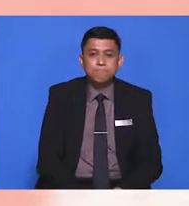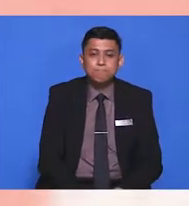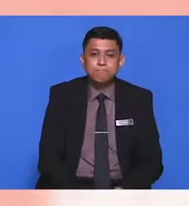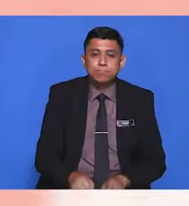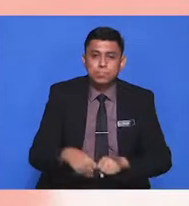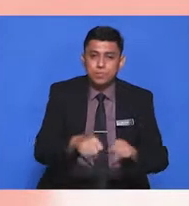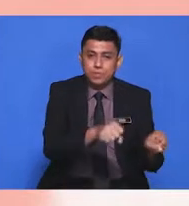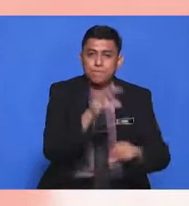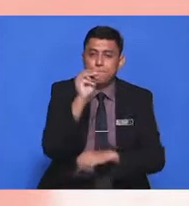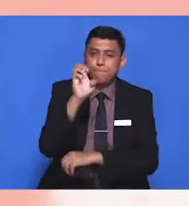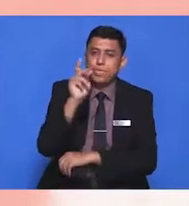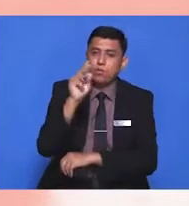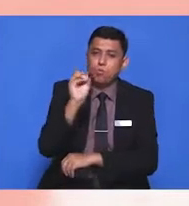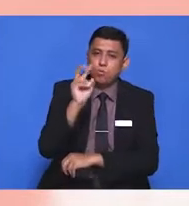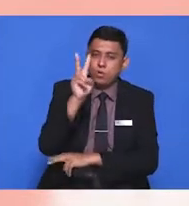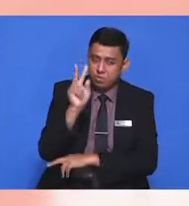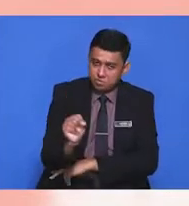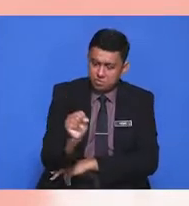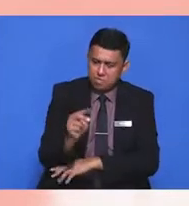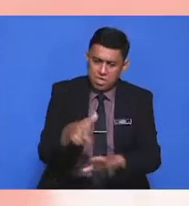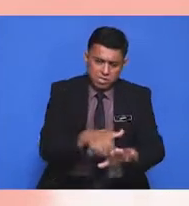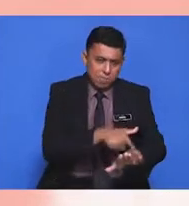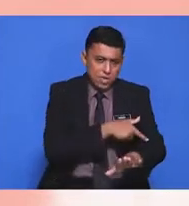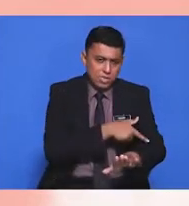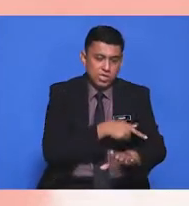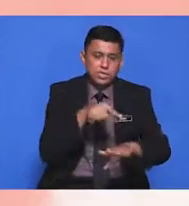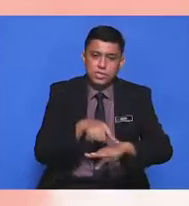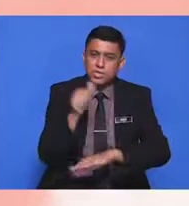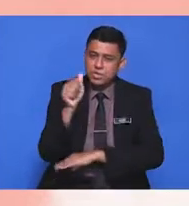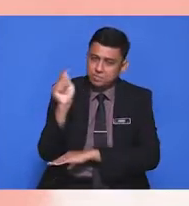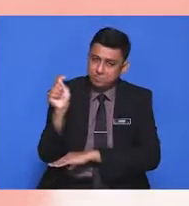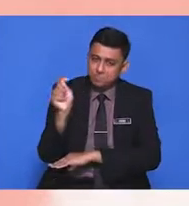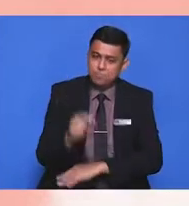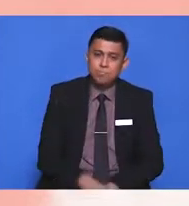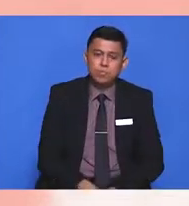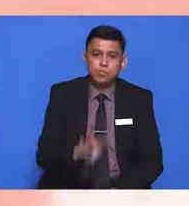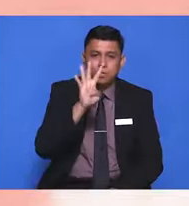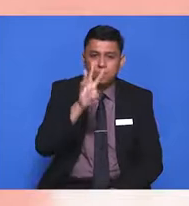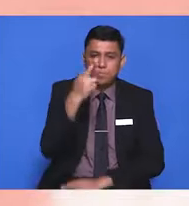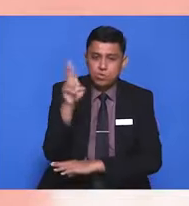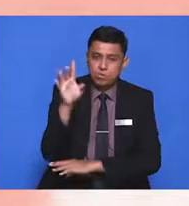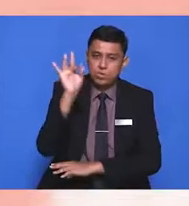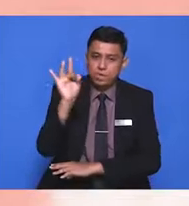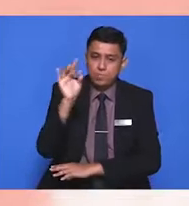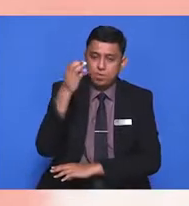Sungai Mekong di Vietnam merupakan sungai yang terpanjang di Asia Tenggara, iaitu